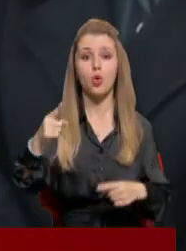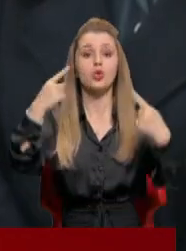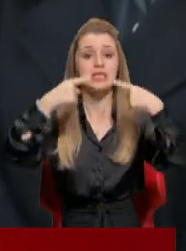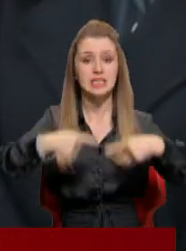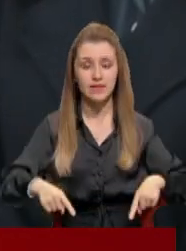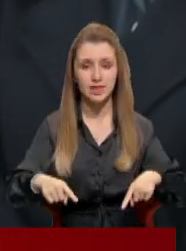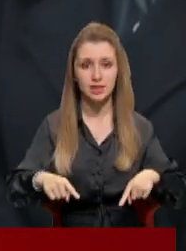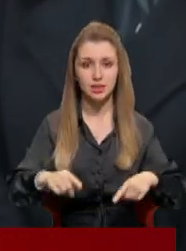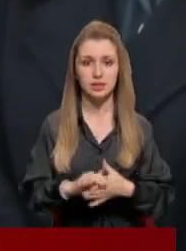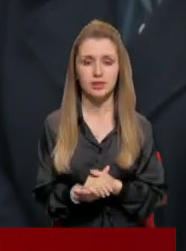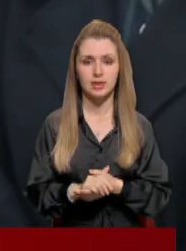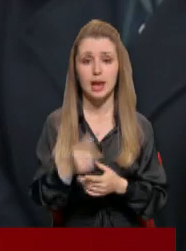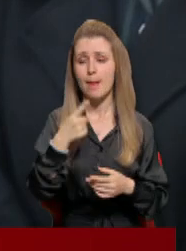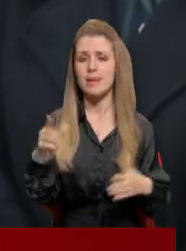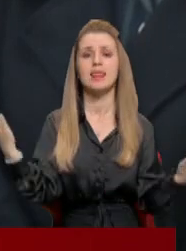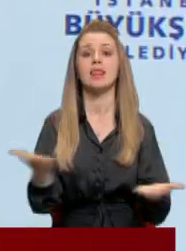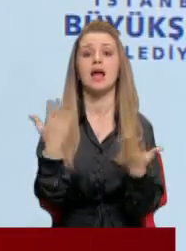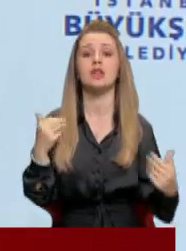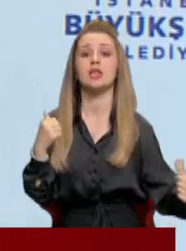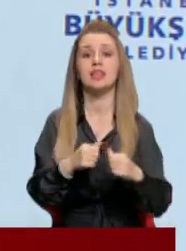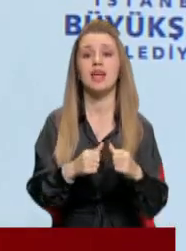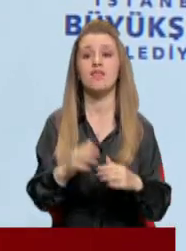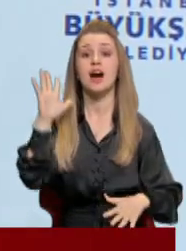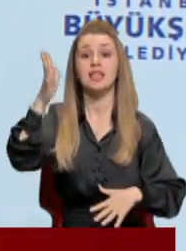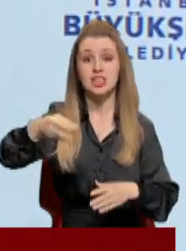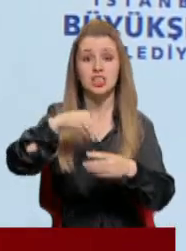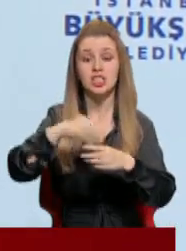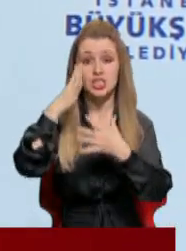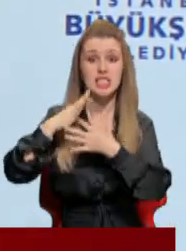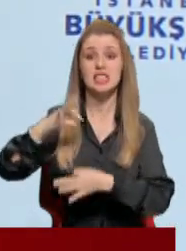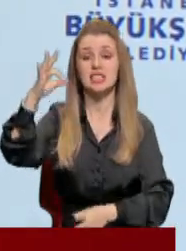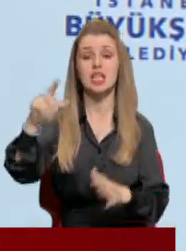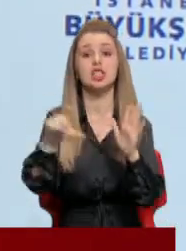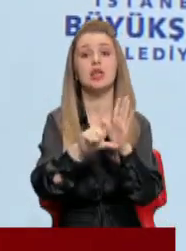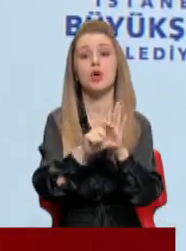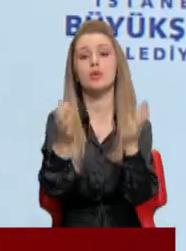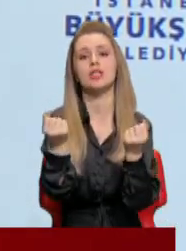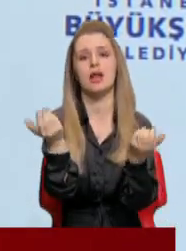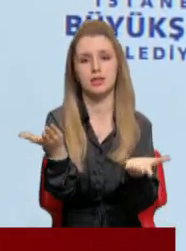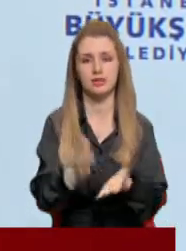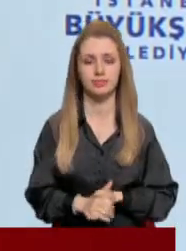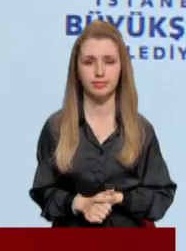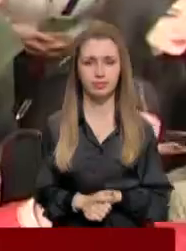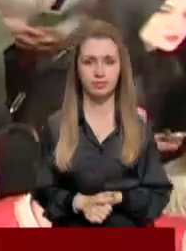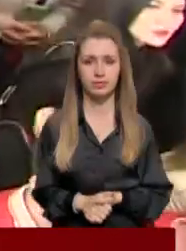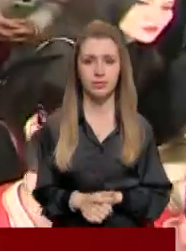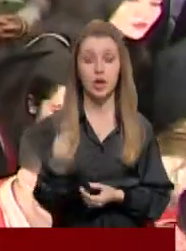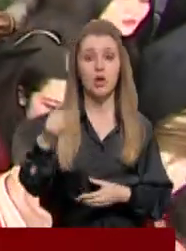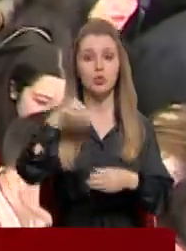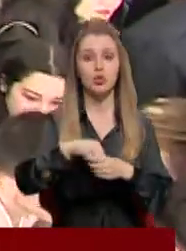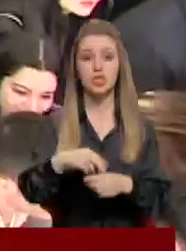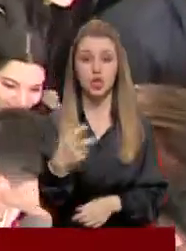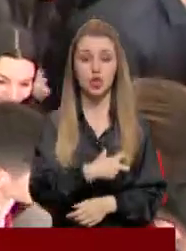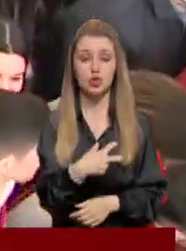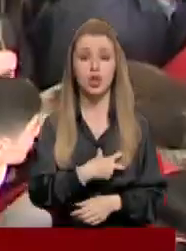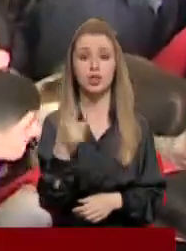sınavı binlerce kez geçtiği için insanlık diplomasına sahip. Onun için